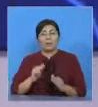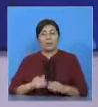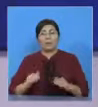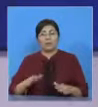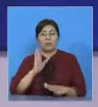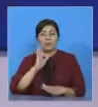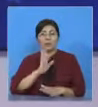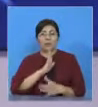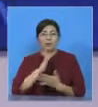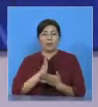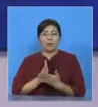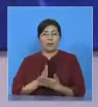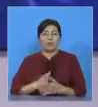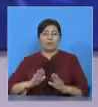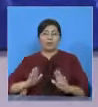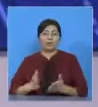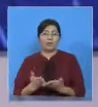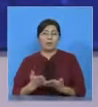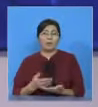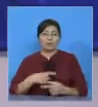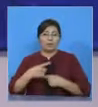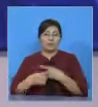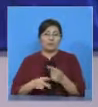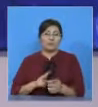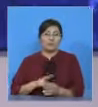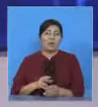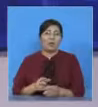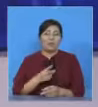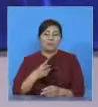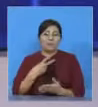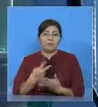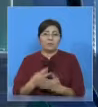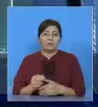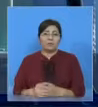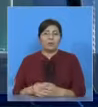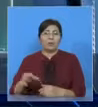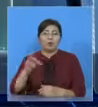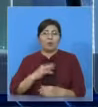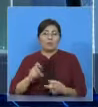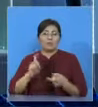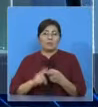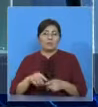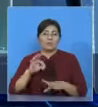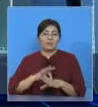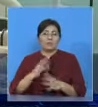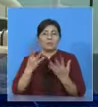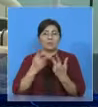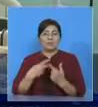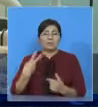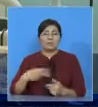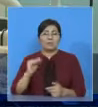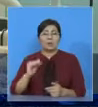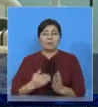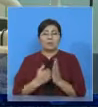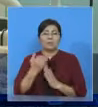әйелдерге дейін бар. Өңірдегі эпидахуал туралы келесі бейнематериалда. Облысымызда инфекция жұқтырғандардың саны 20.000-нан